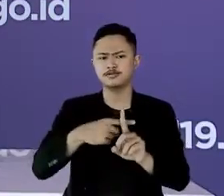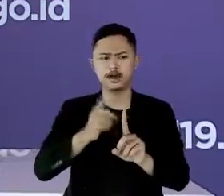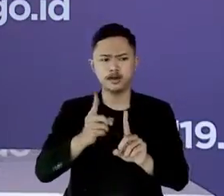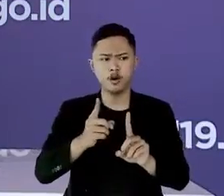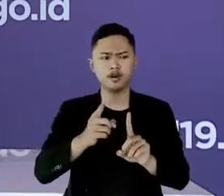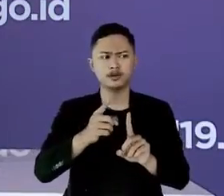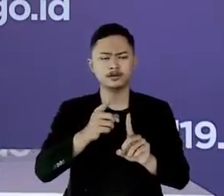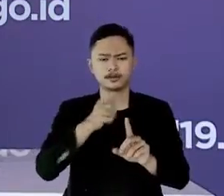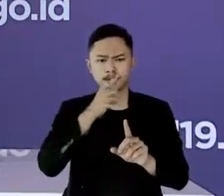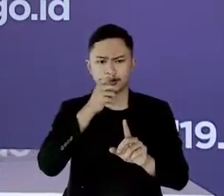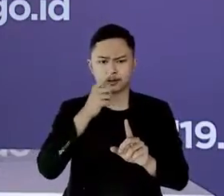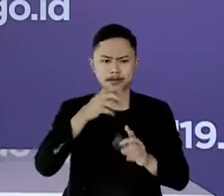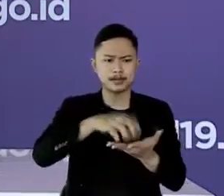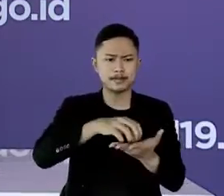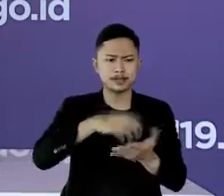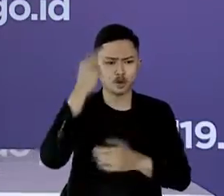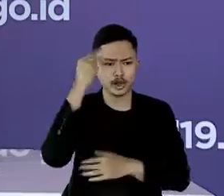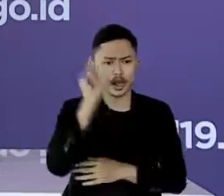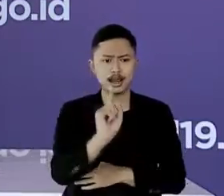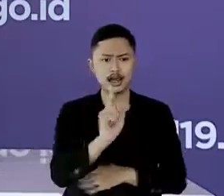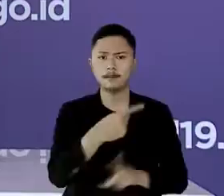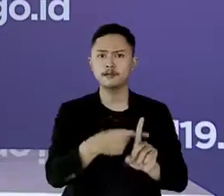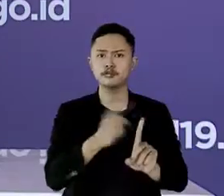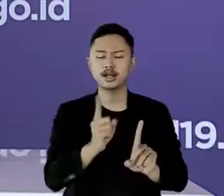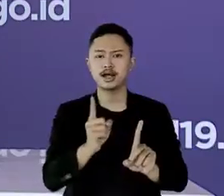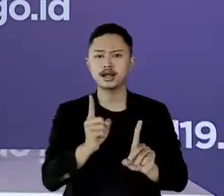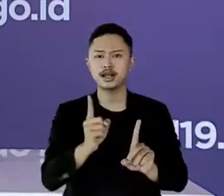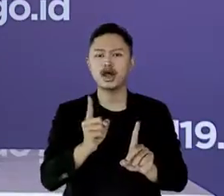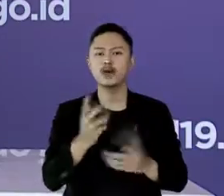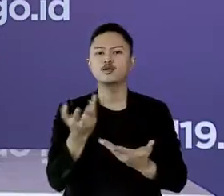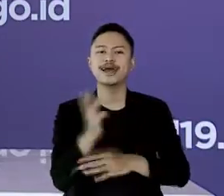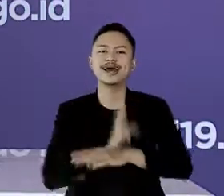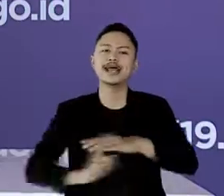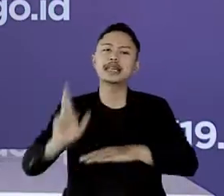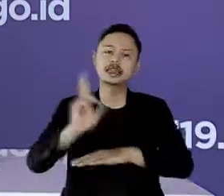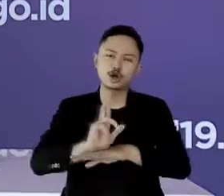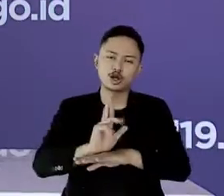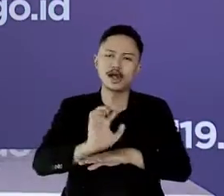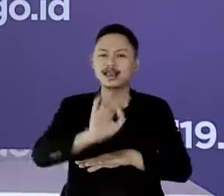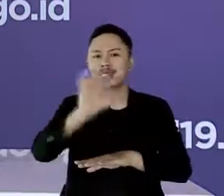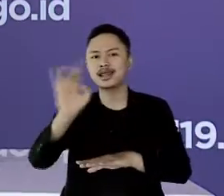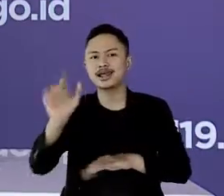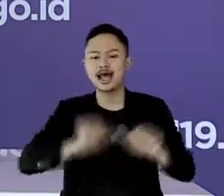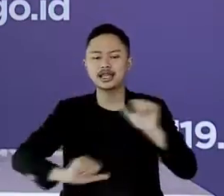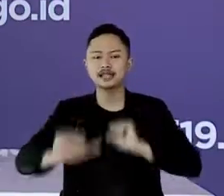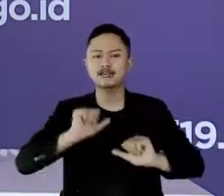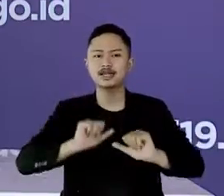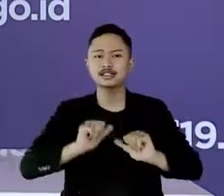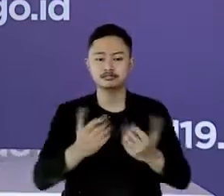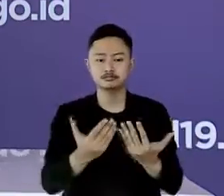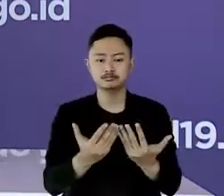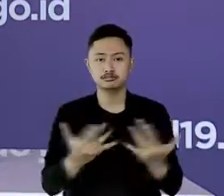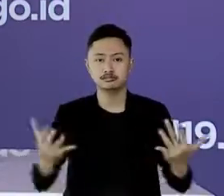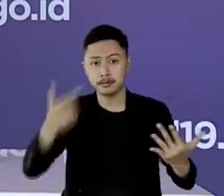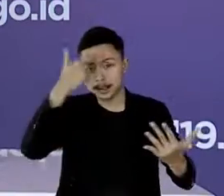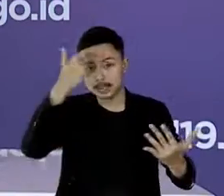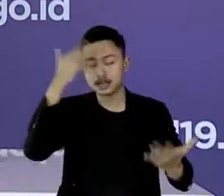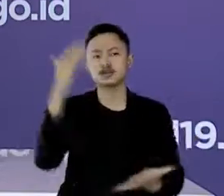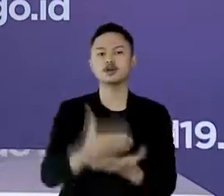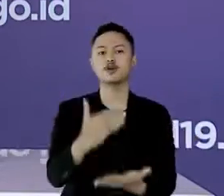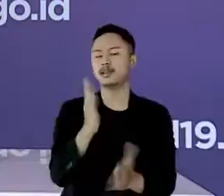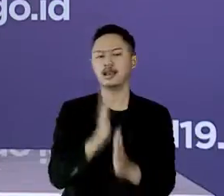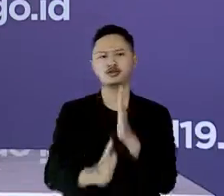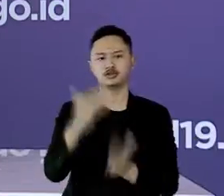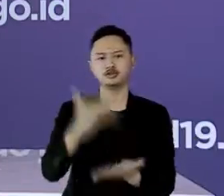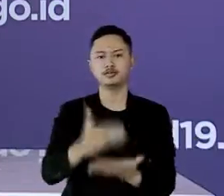kampus maka pemimpin perguruan tinggi harus menghentikan sementara aktivitas pembelajaran tatap muka di area terkonfirmasi